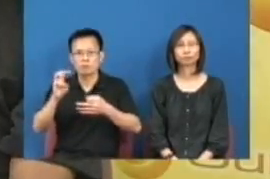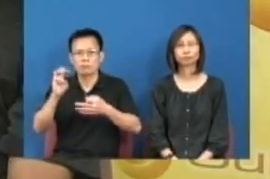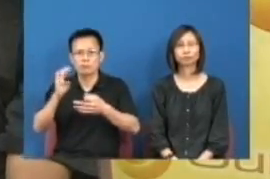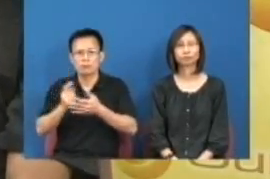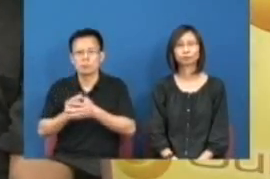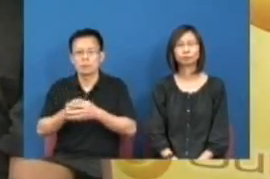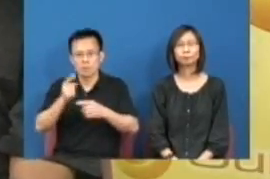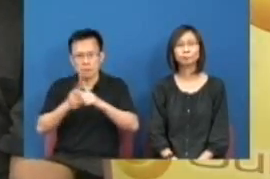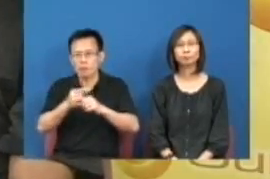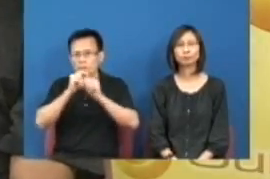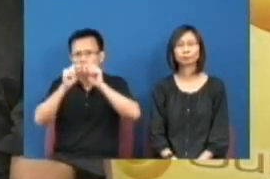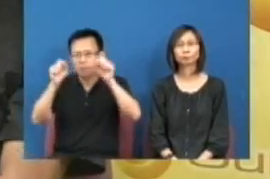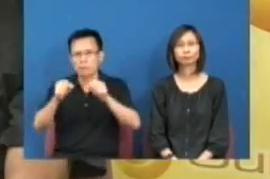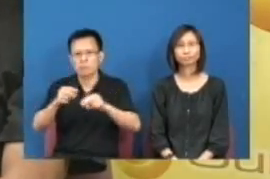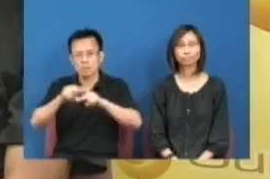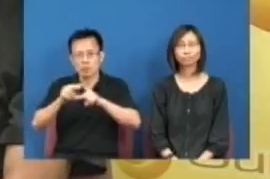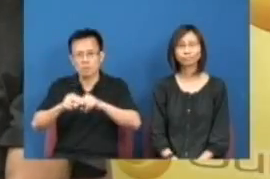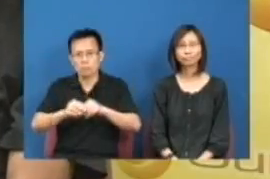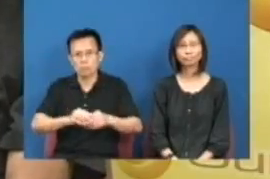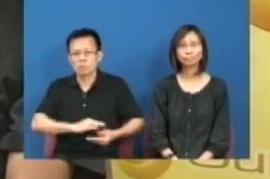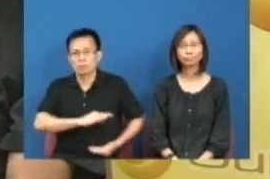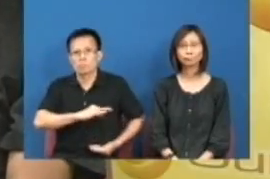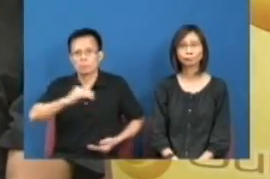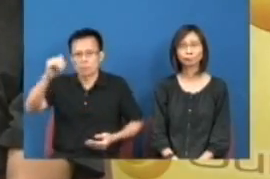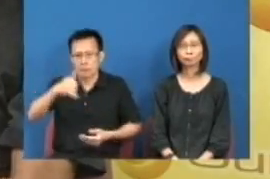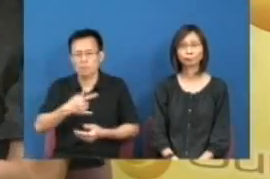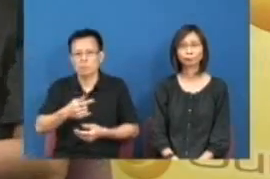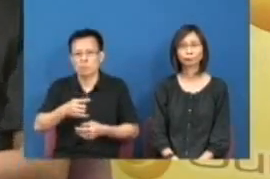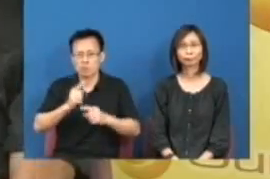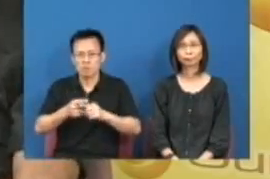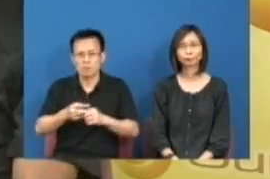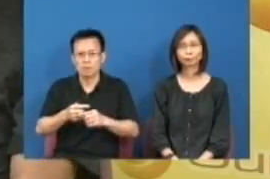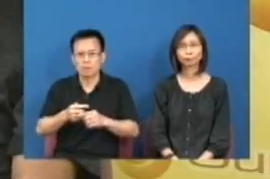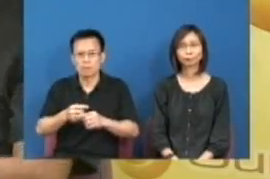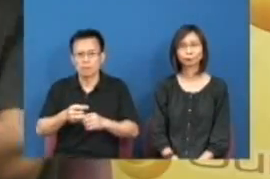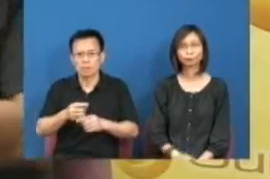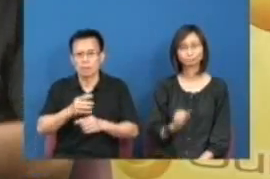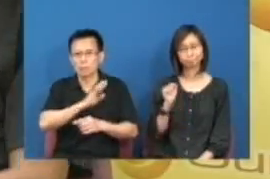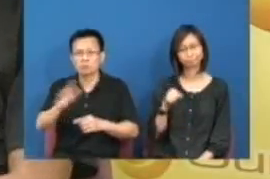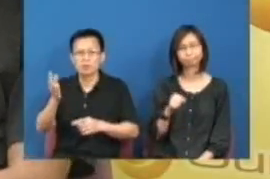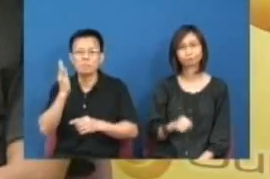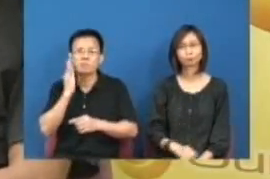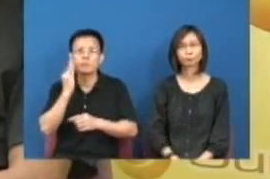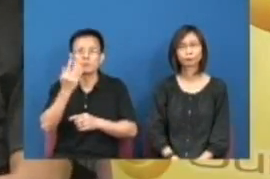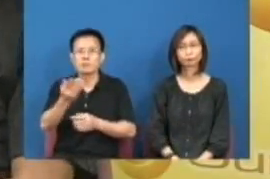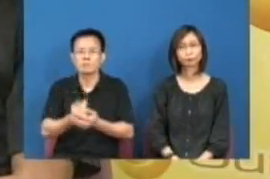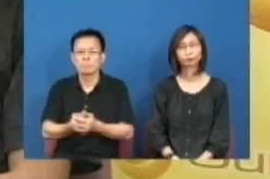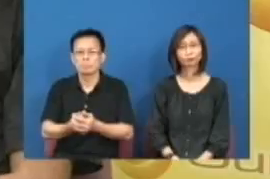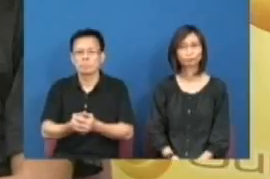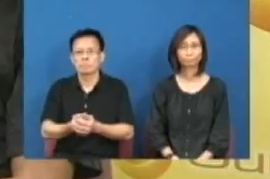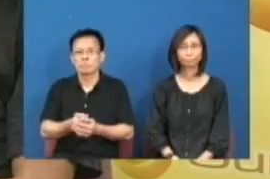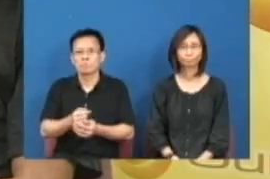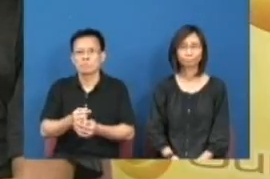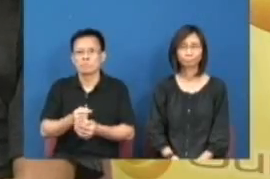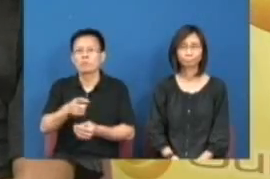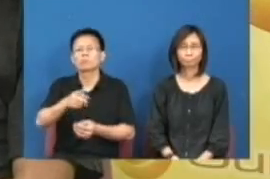嘅。真嘅大陸財團落嚟嘅時候咧，就唔使俾面廖輝噶嘛。係嘛？佢哋都係太子黨嚟嘅，你都只不過太子黨一條友啫嘛。咁所以